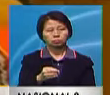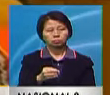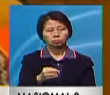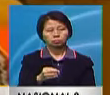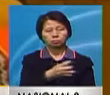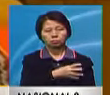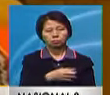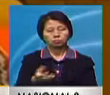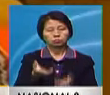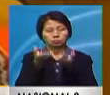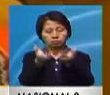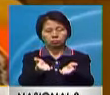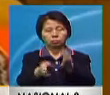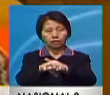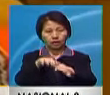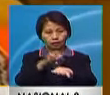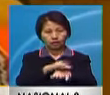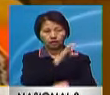pengurusi SPR